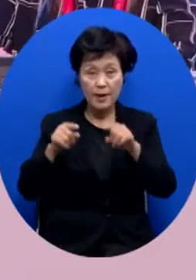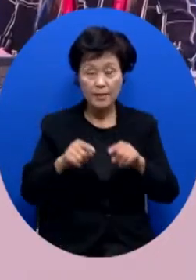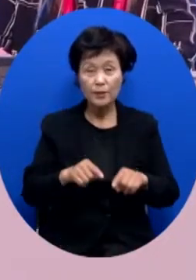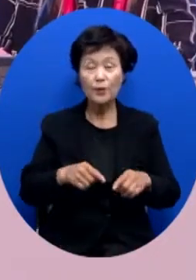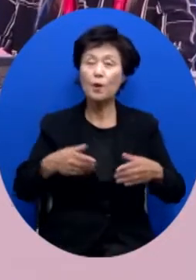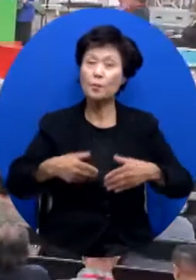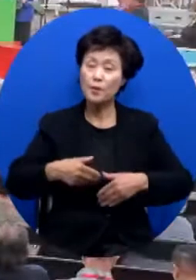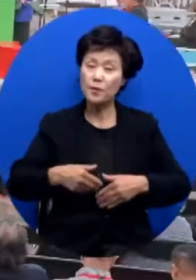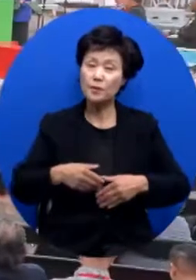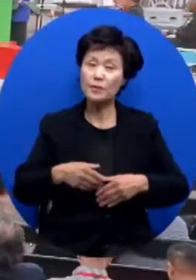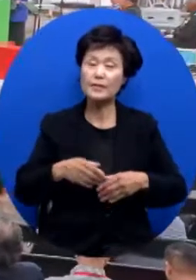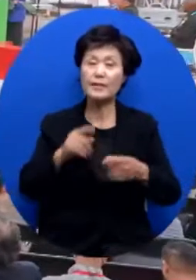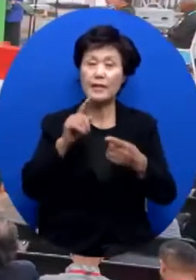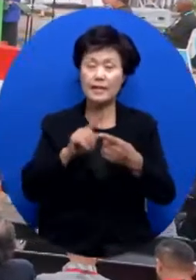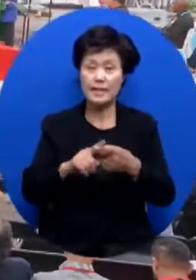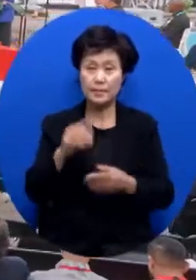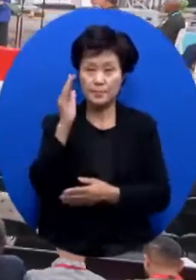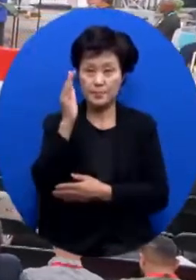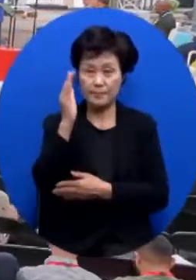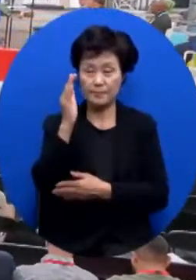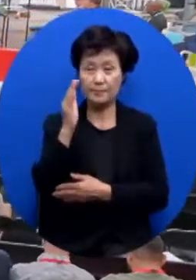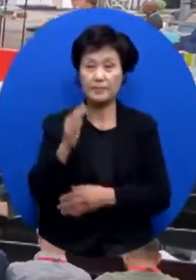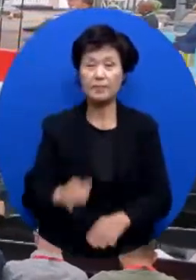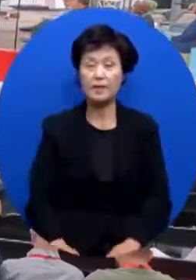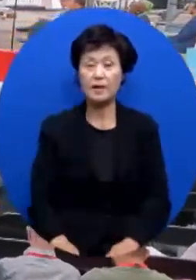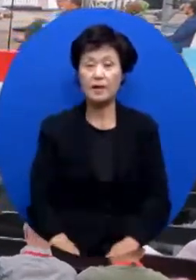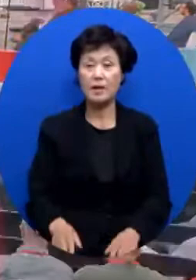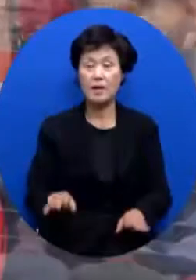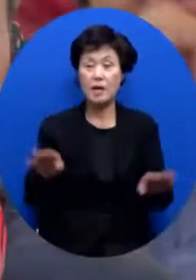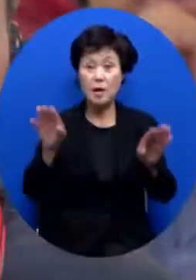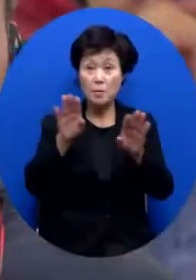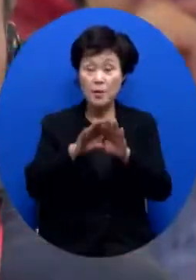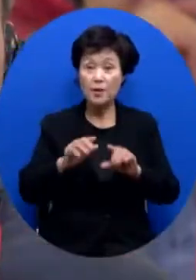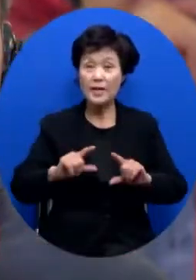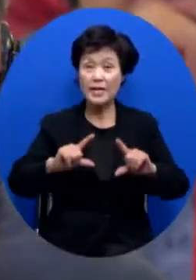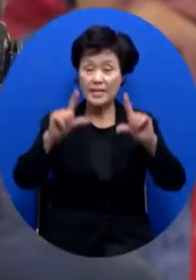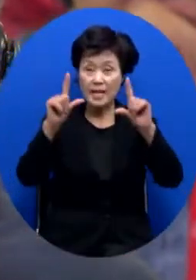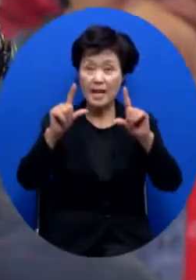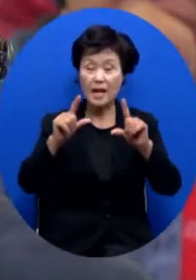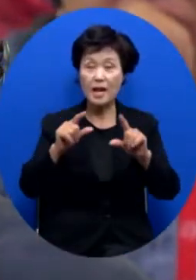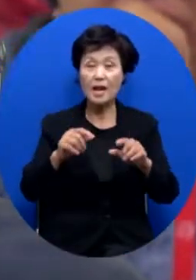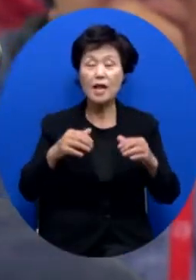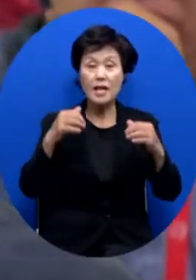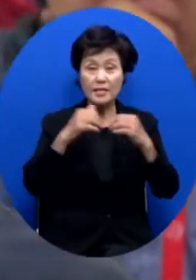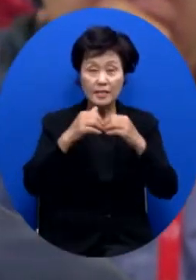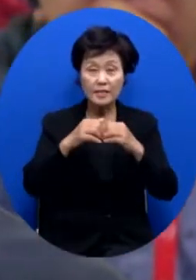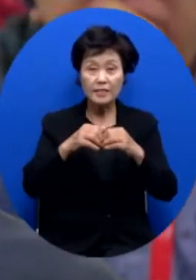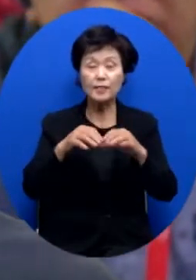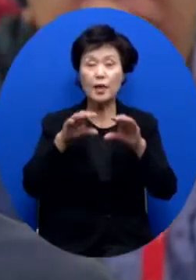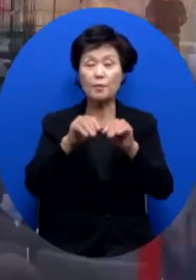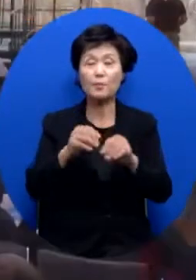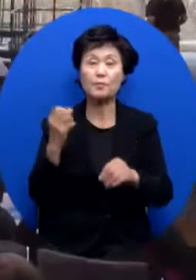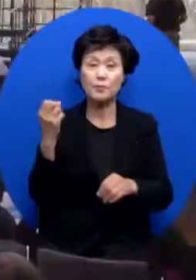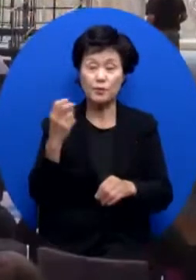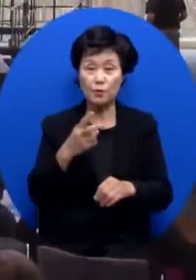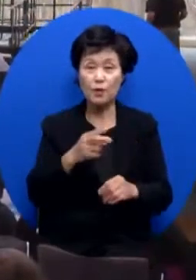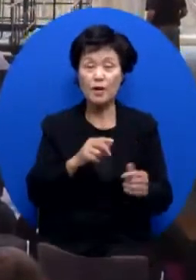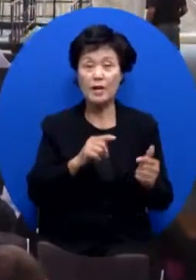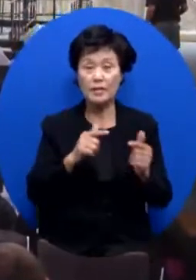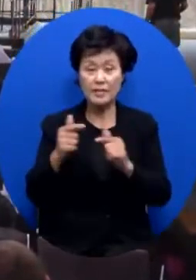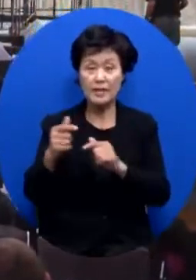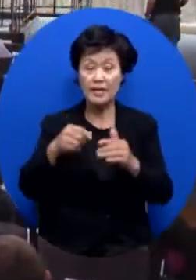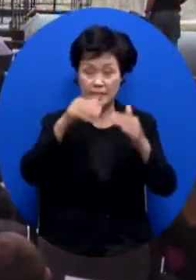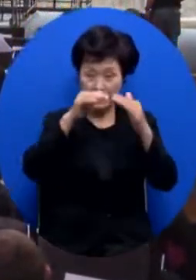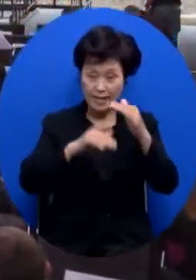확인했습니다 wcc 는 패해 당이 한반도의 전쟁 종식과 평화 컨 설을 위한 의사록을 채택했습니다